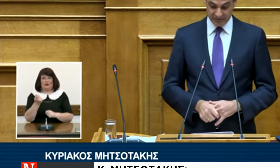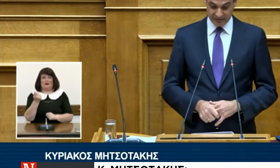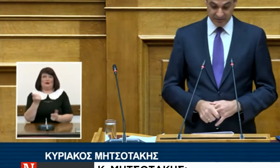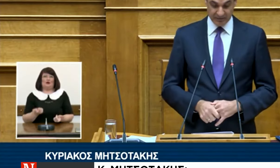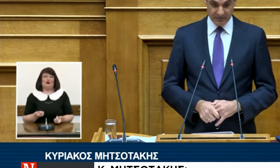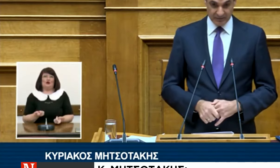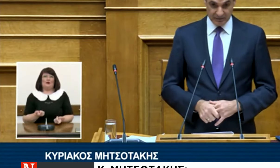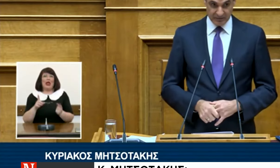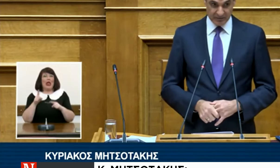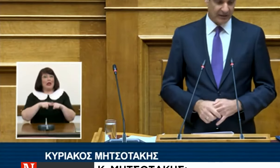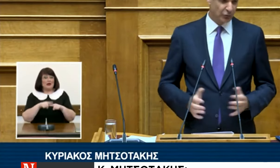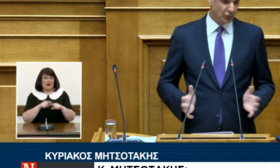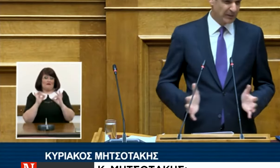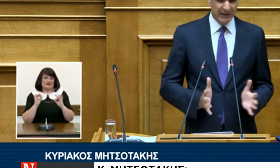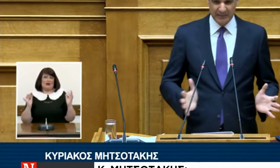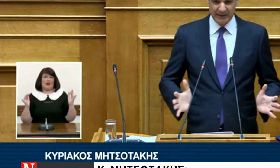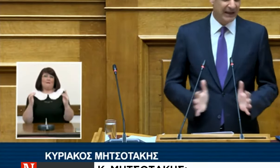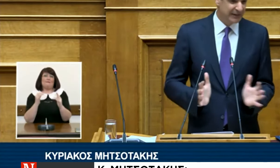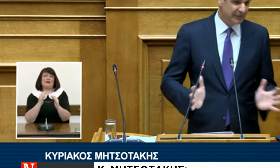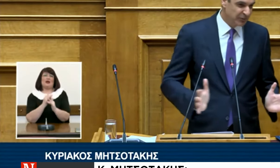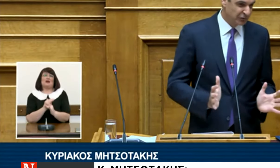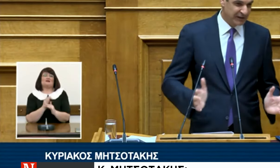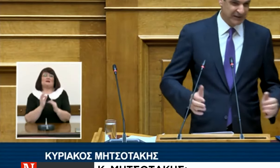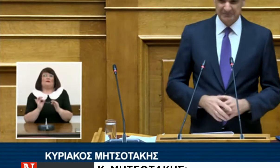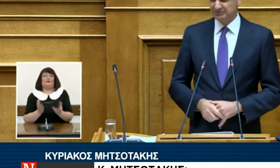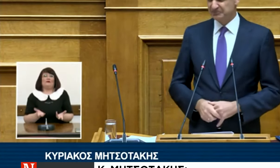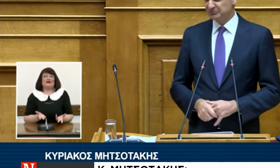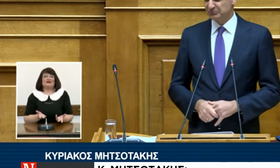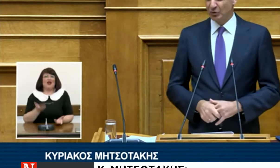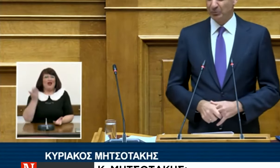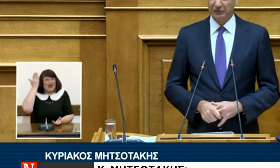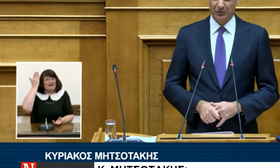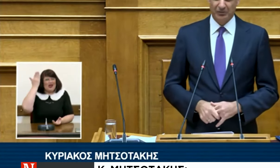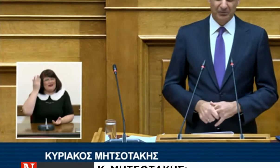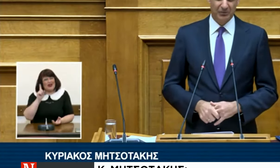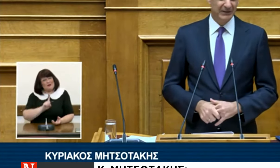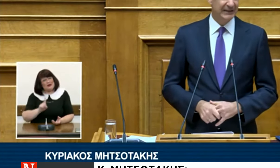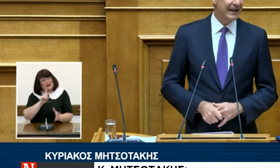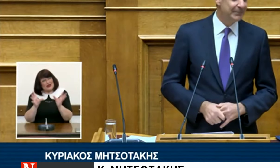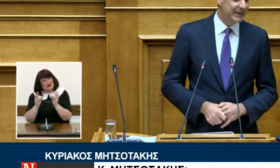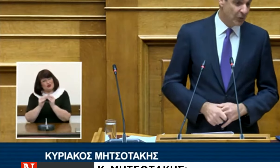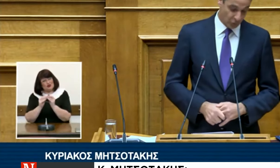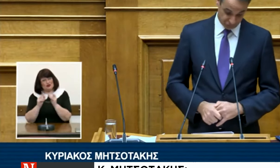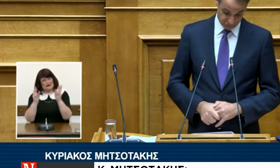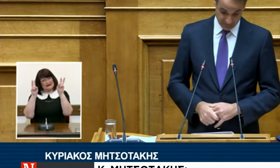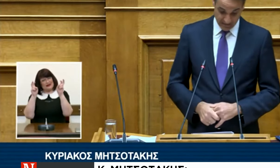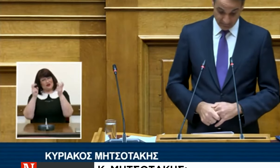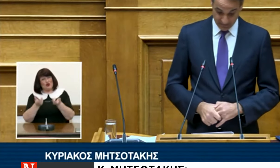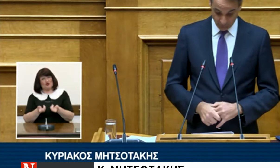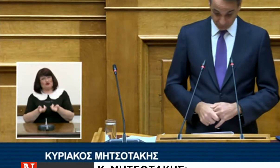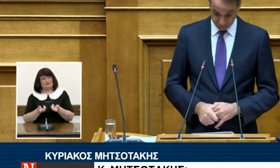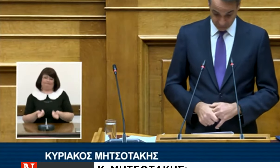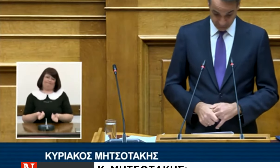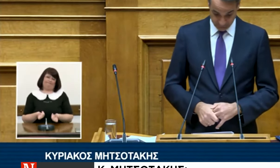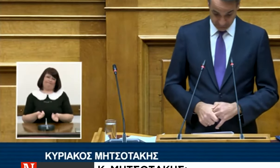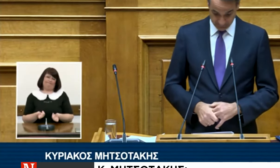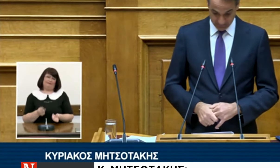ανεπηρέαστη. Και γι' αυτό το να μιλάμε για ακρίβεια, Μητσοτάκη, νομίζω ότι είναι